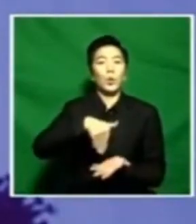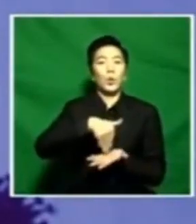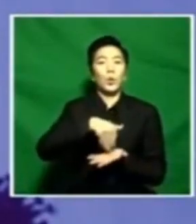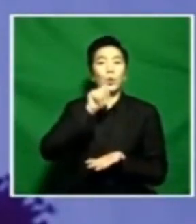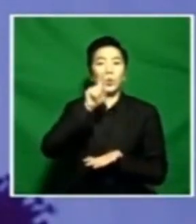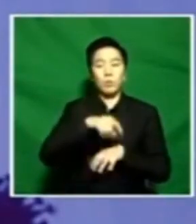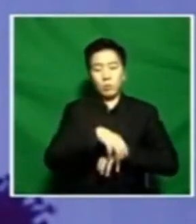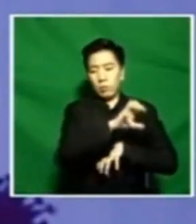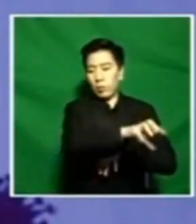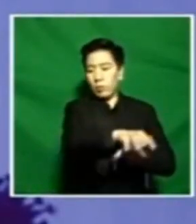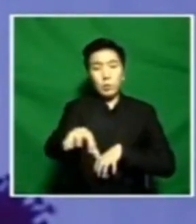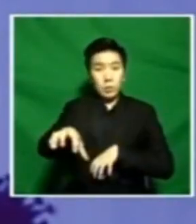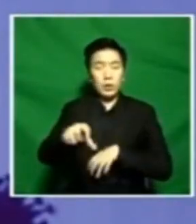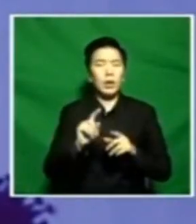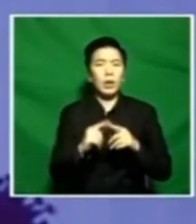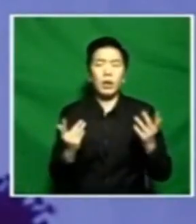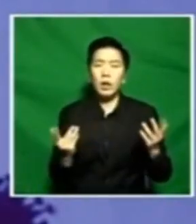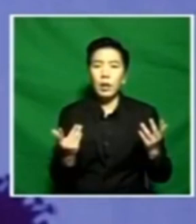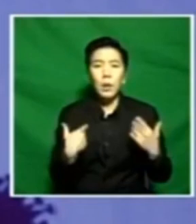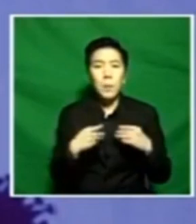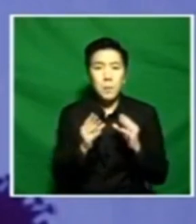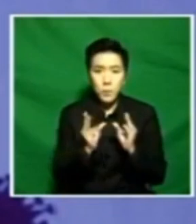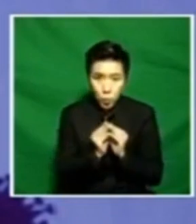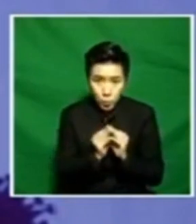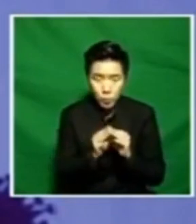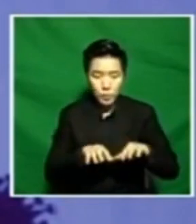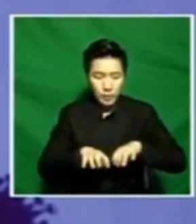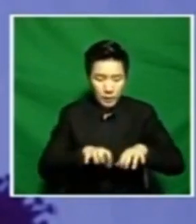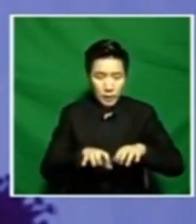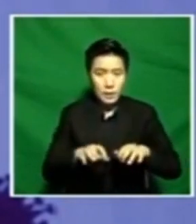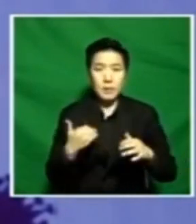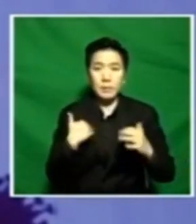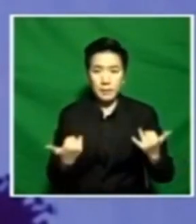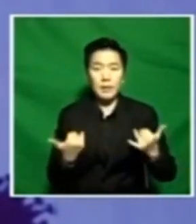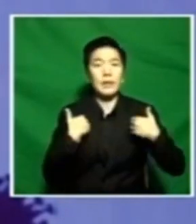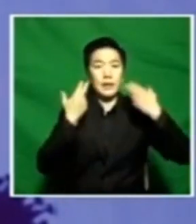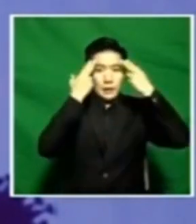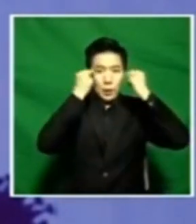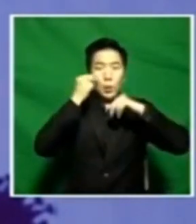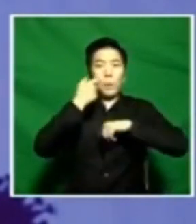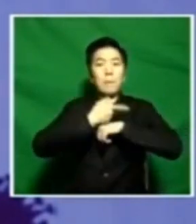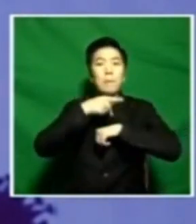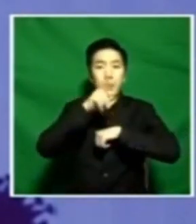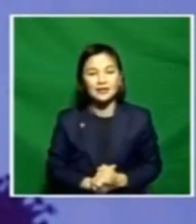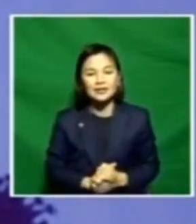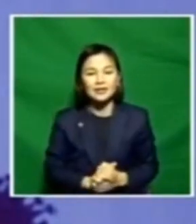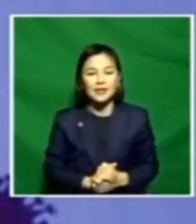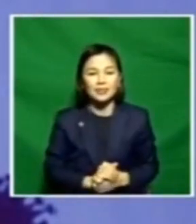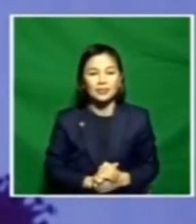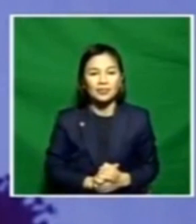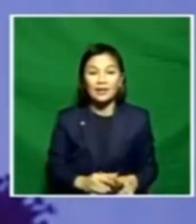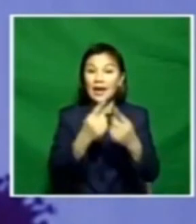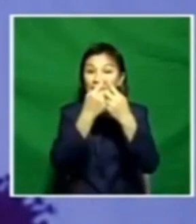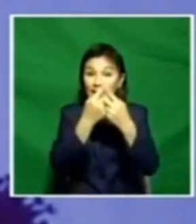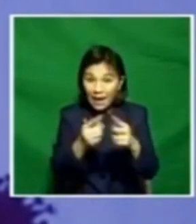กับประชาชนและ 6เรื่องงบประมาณขอให้ทุกส่วนราชการปรับแผนโครงการเน้นเพิ่มประสิทธิภาพงานด้านสาธารณสุขด้าน